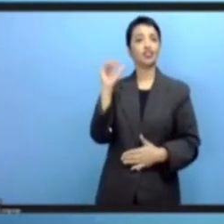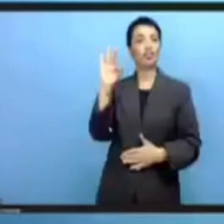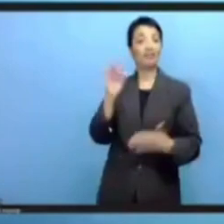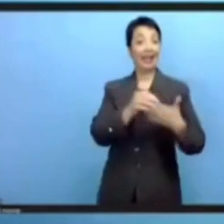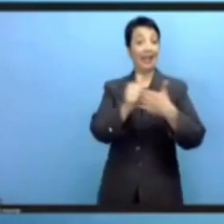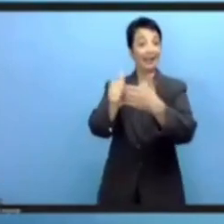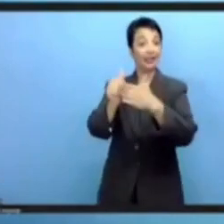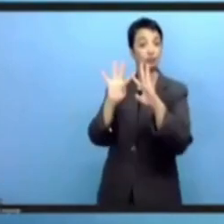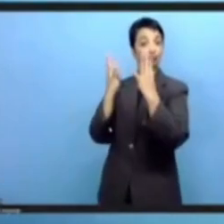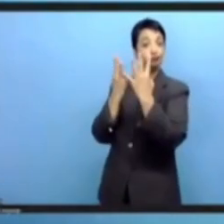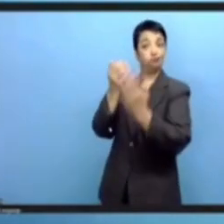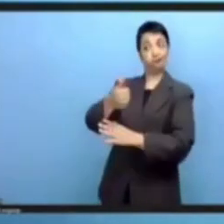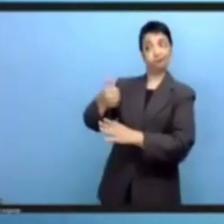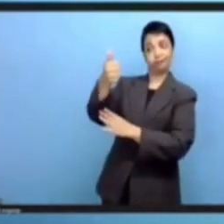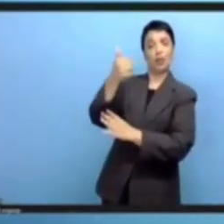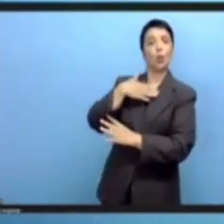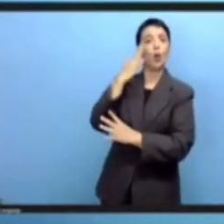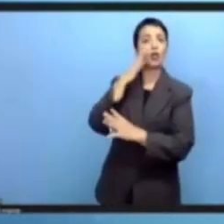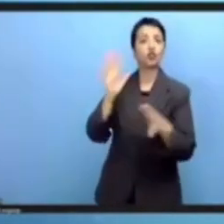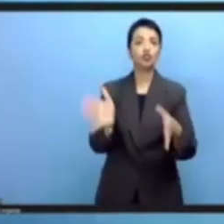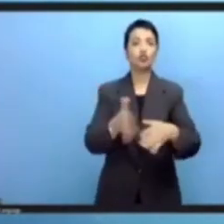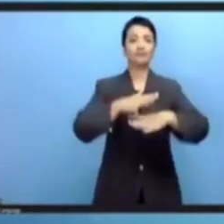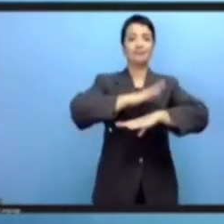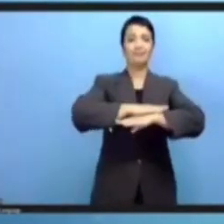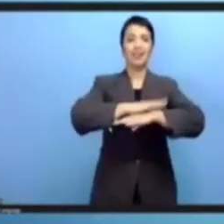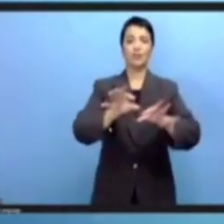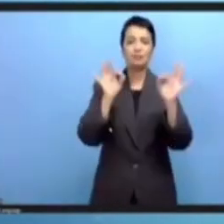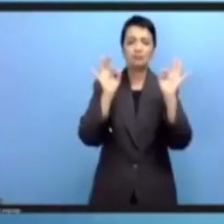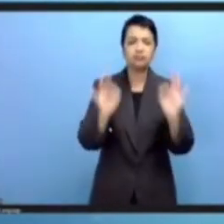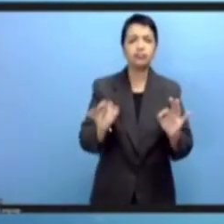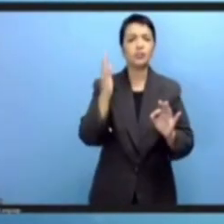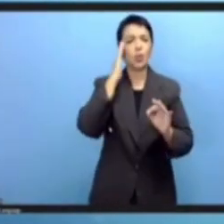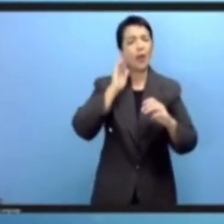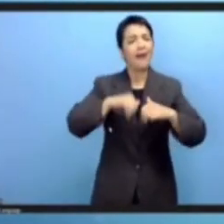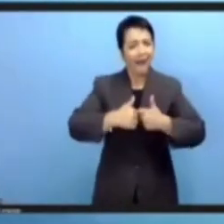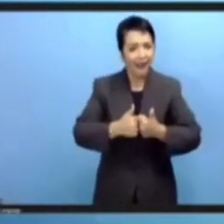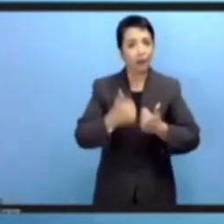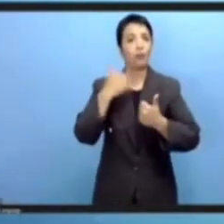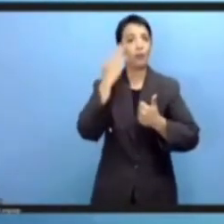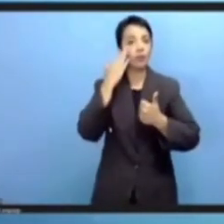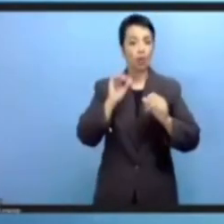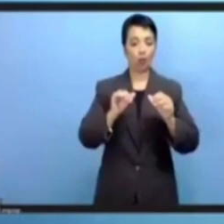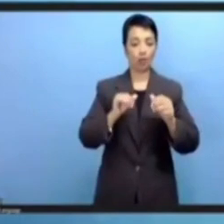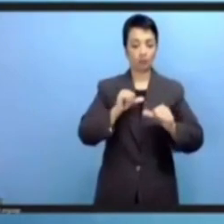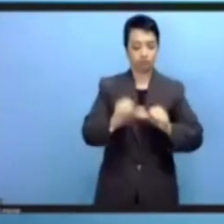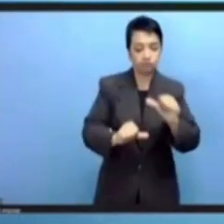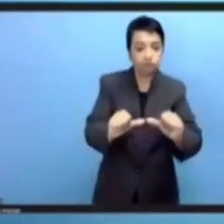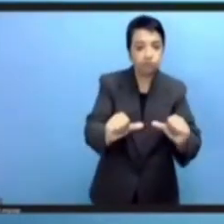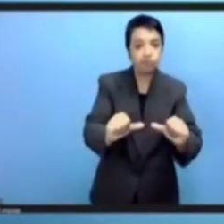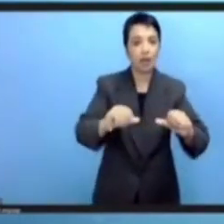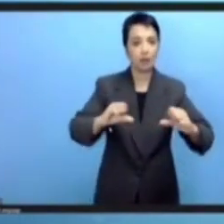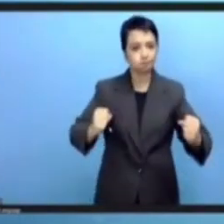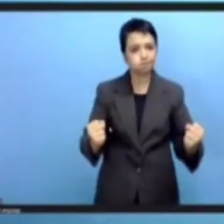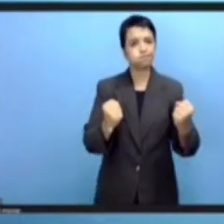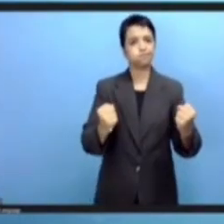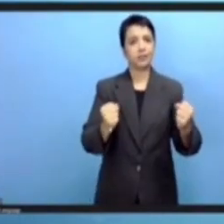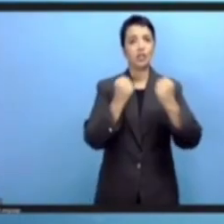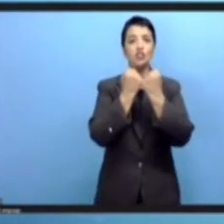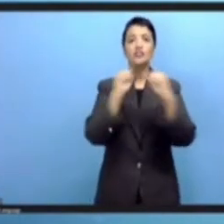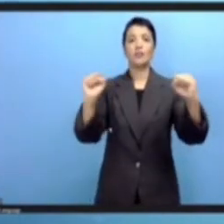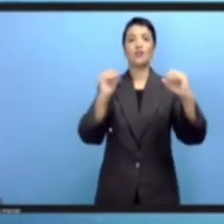Nous comptons beaucoup sur le rôle de ce forum, une plateforme qui cherche à identifier des solutions viables